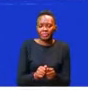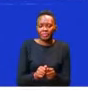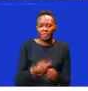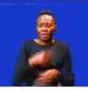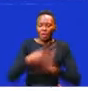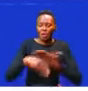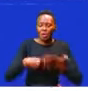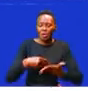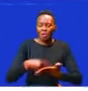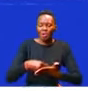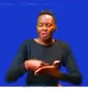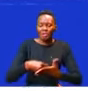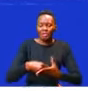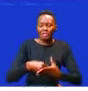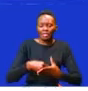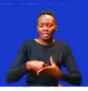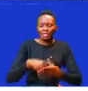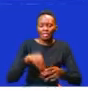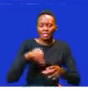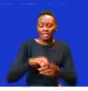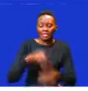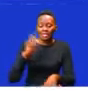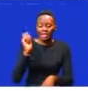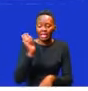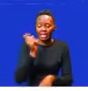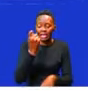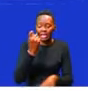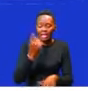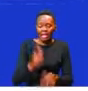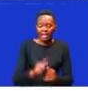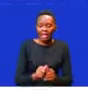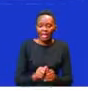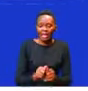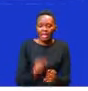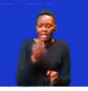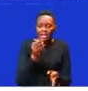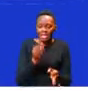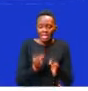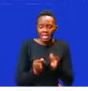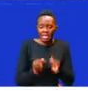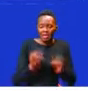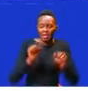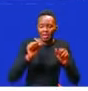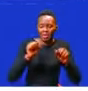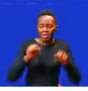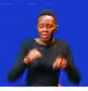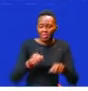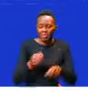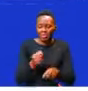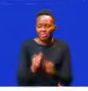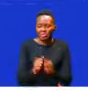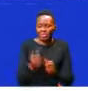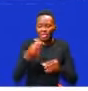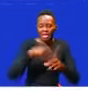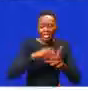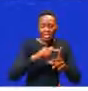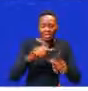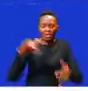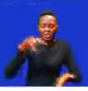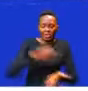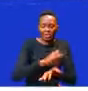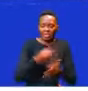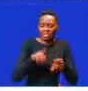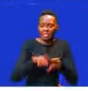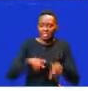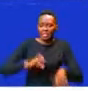majeshi yote katika Jamhuri ya Kenya kama anaweza kuingia kwa ndege, na huyu mtoto yetu aliingizwa kwa